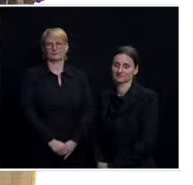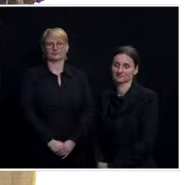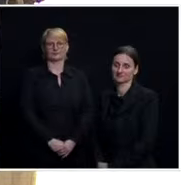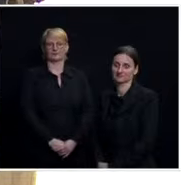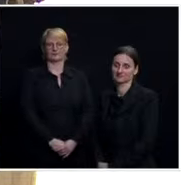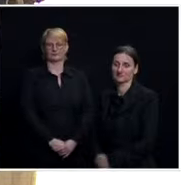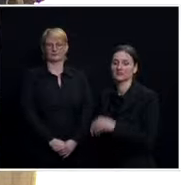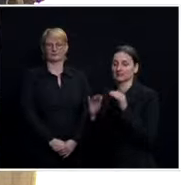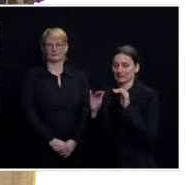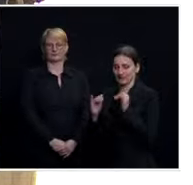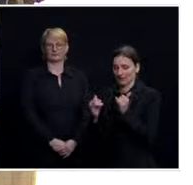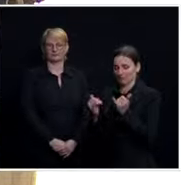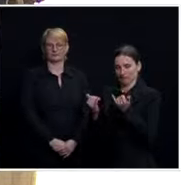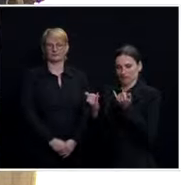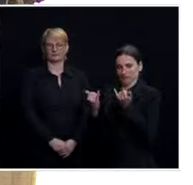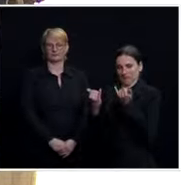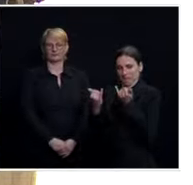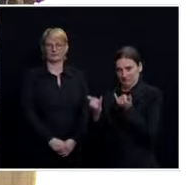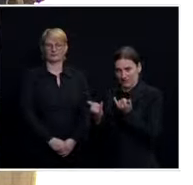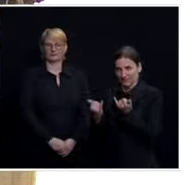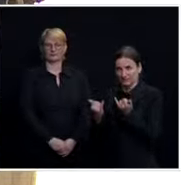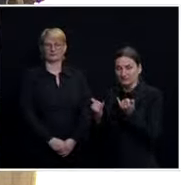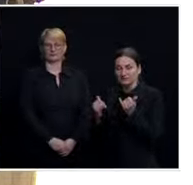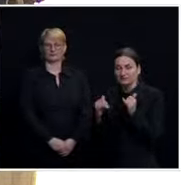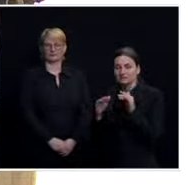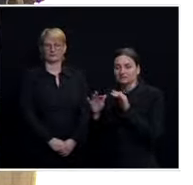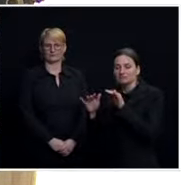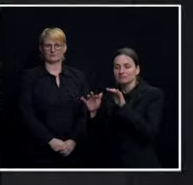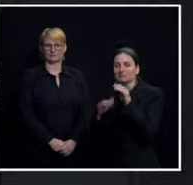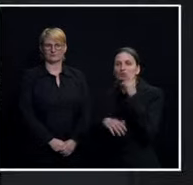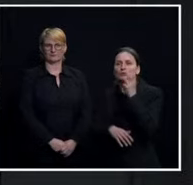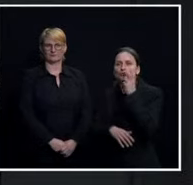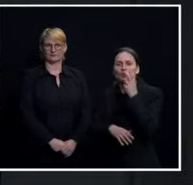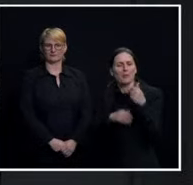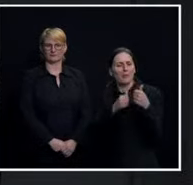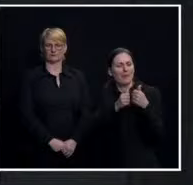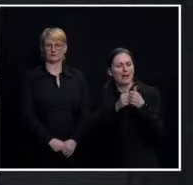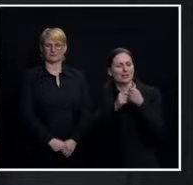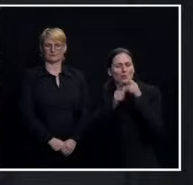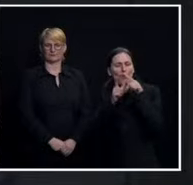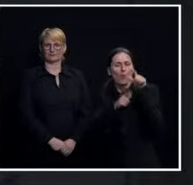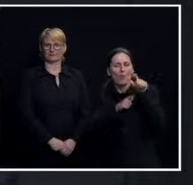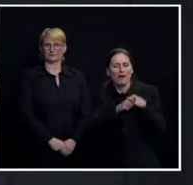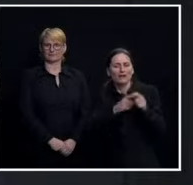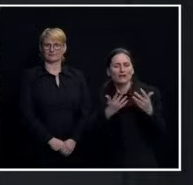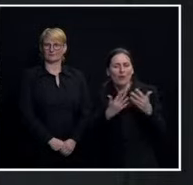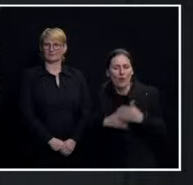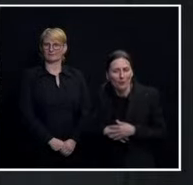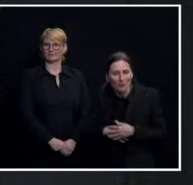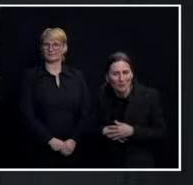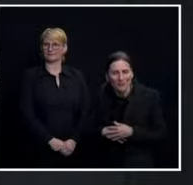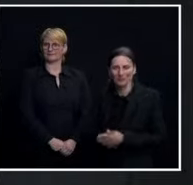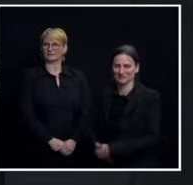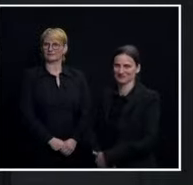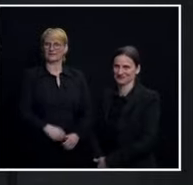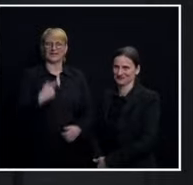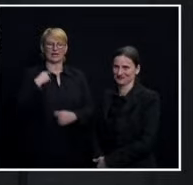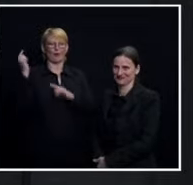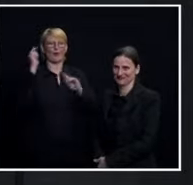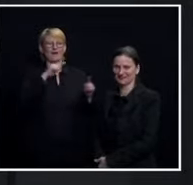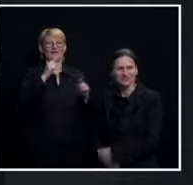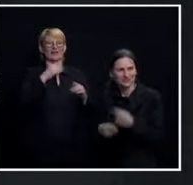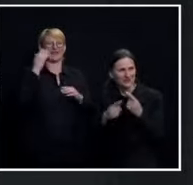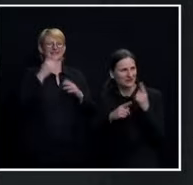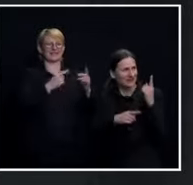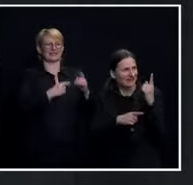Ja, jetzt suche ich meine Co-Moderatorin. Da bin ich, und zwar von der anderen Seite. Von der anderen Seite? Okay.